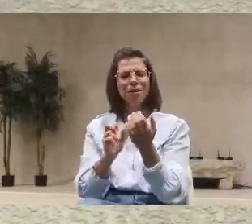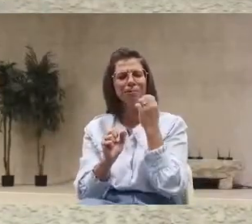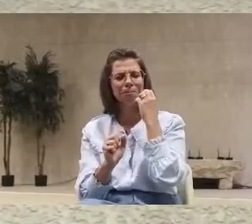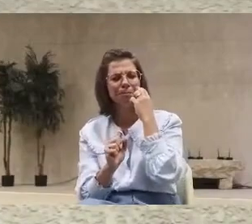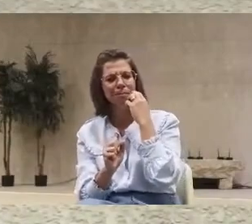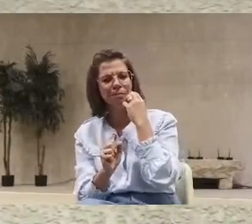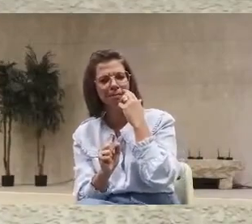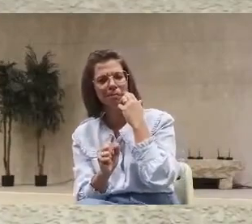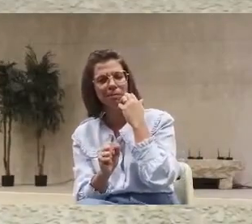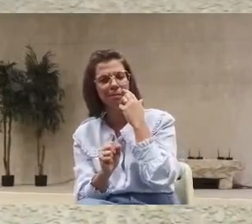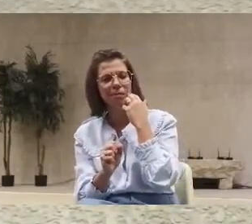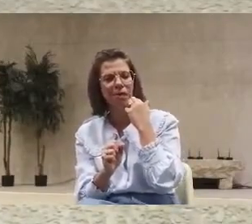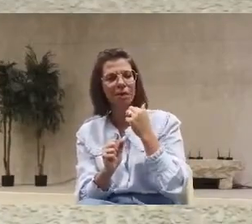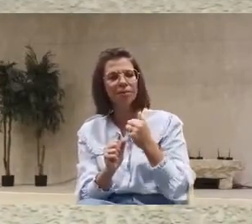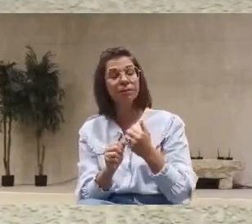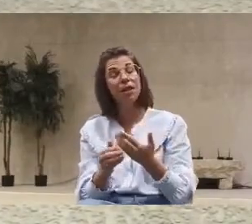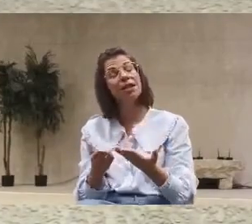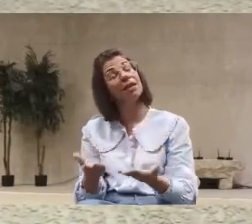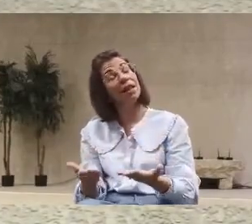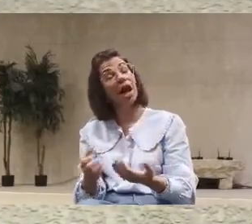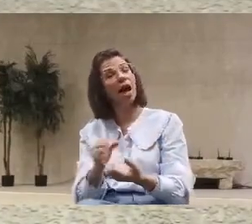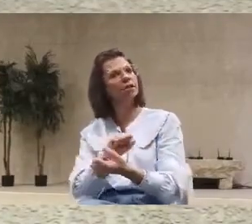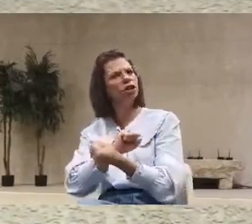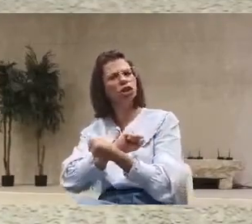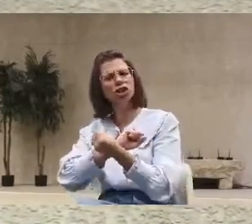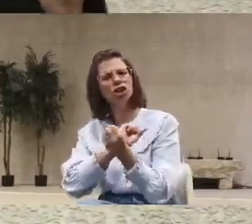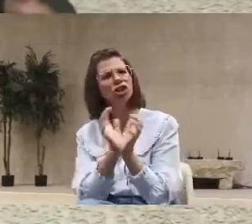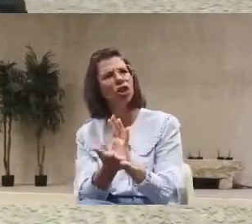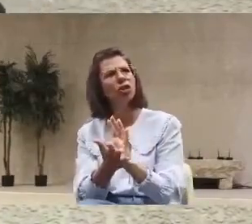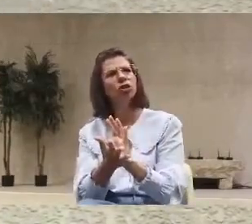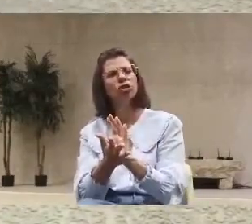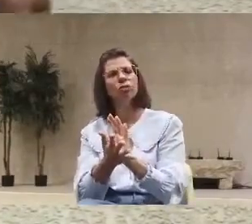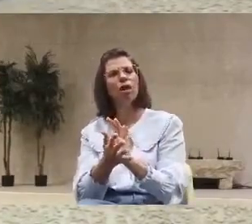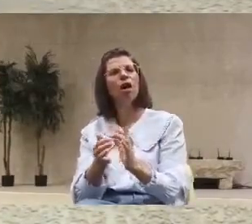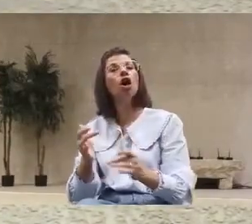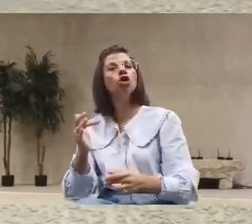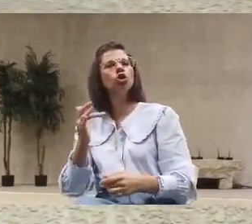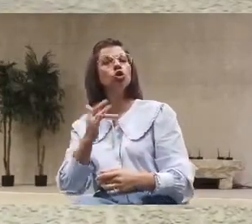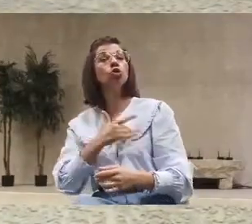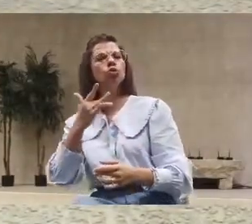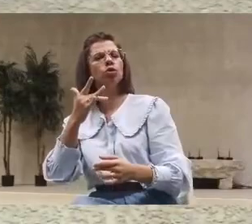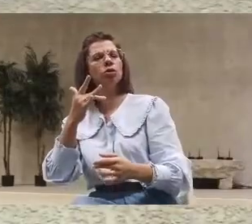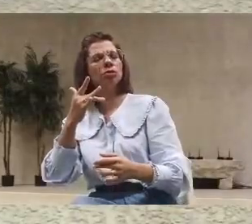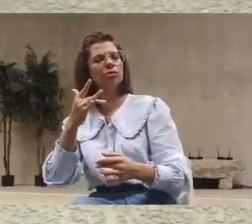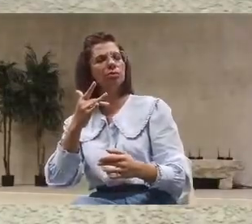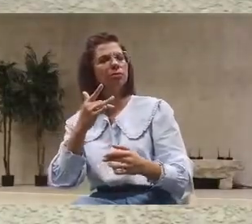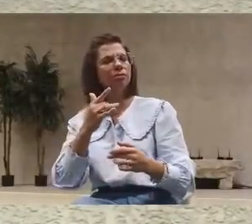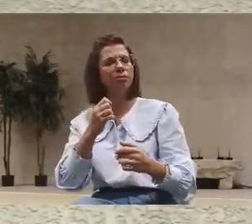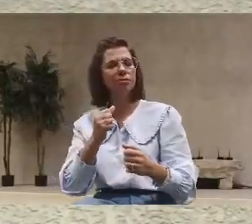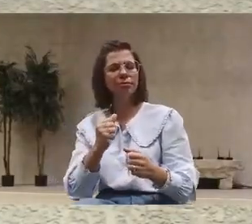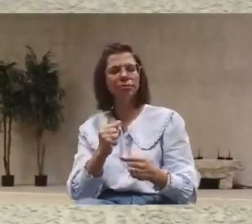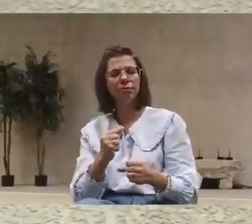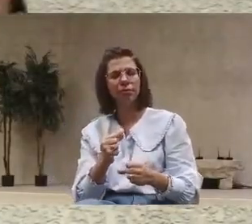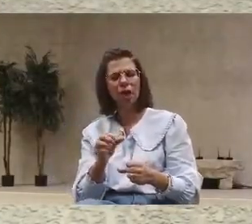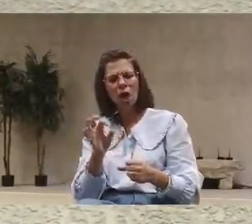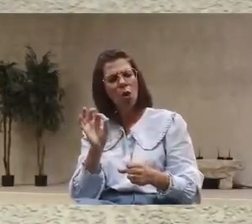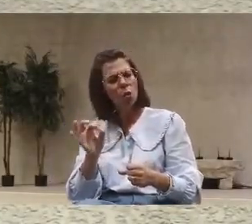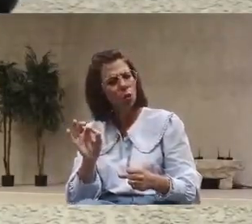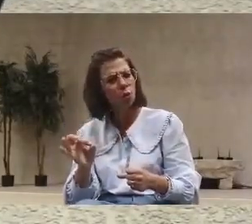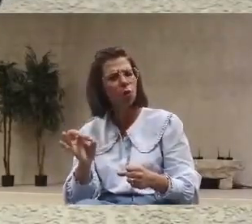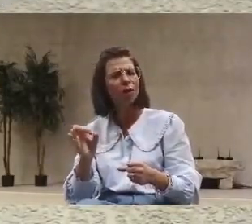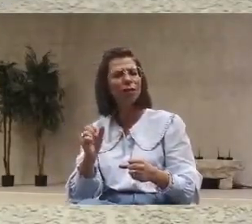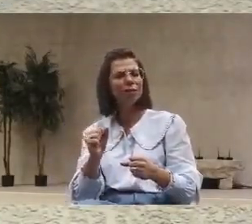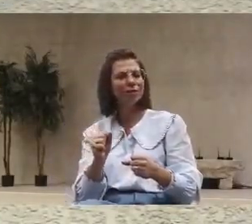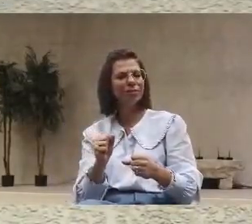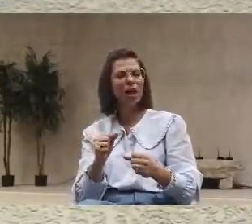et ce changement va impacter les autres ce changement Dieu va l'utiliser pour que son règne